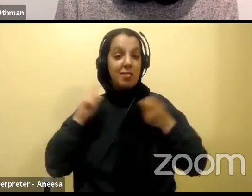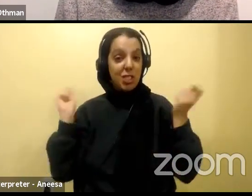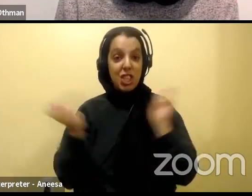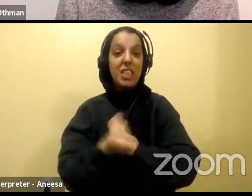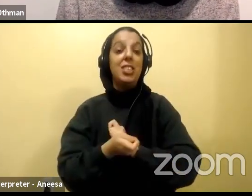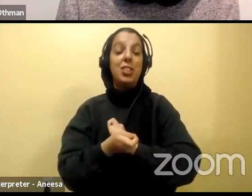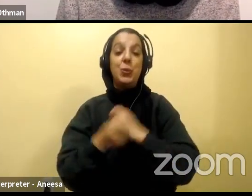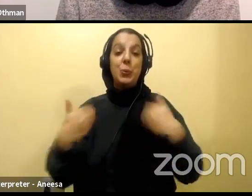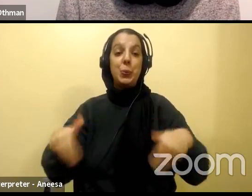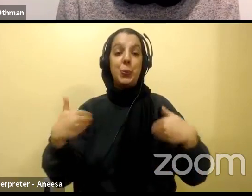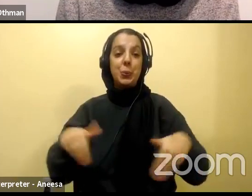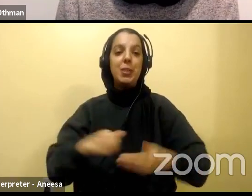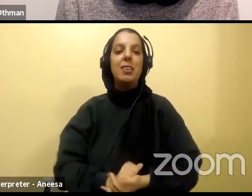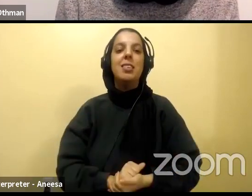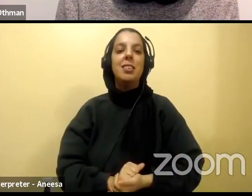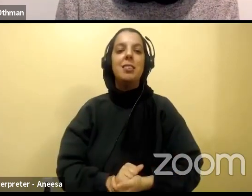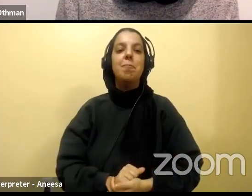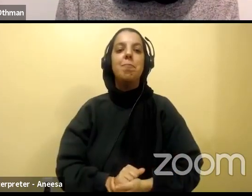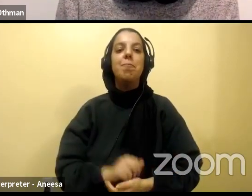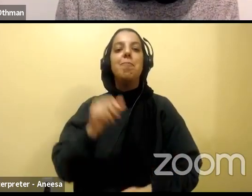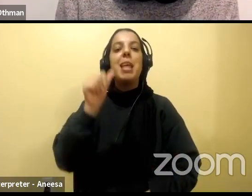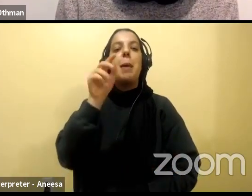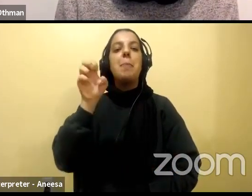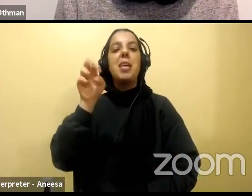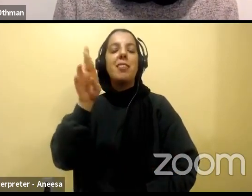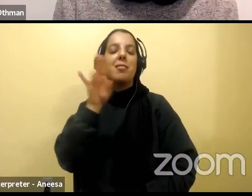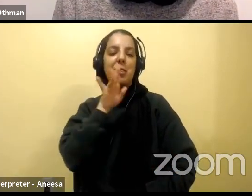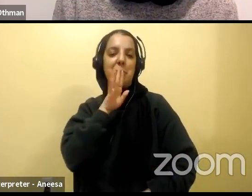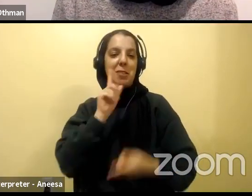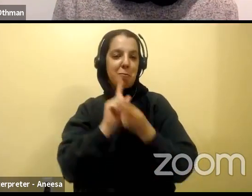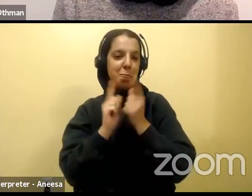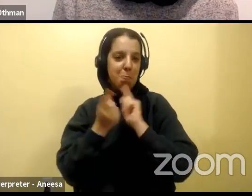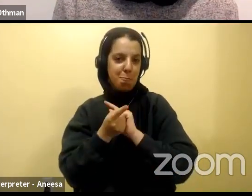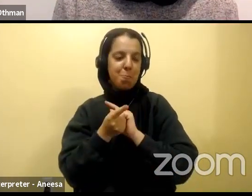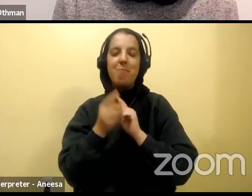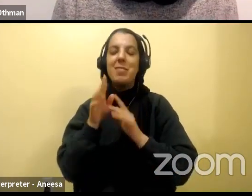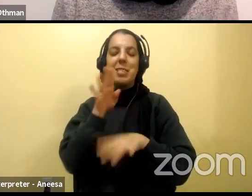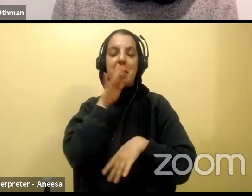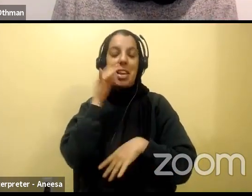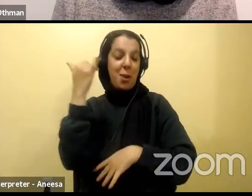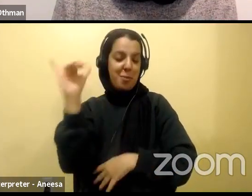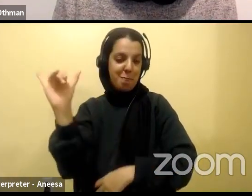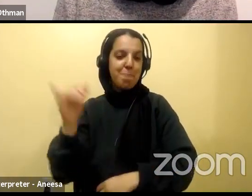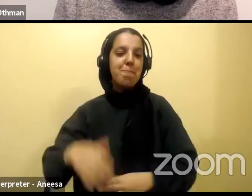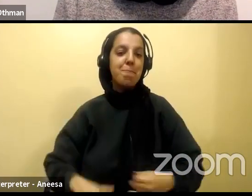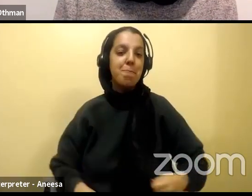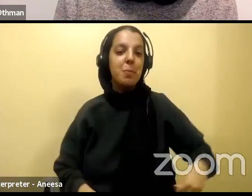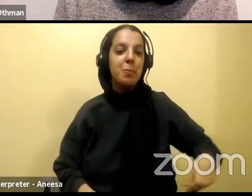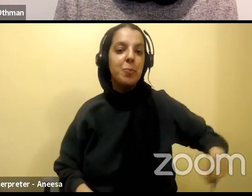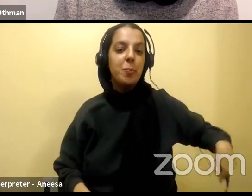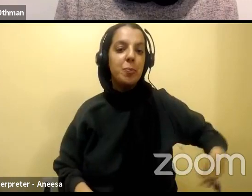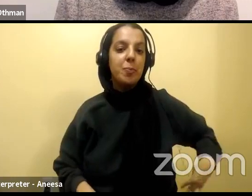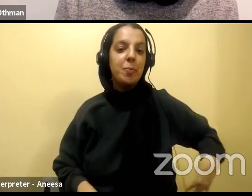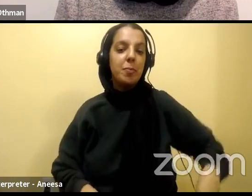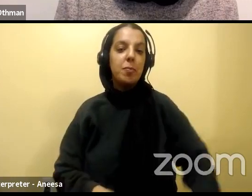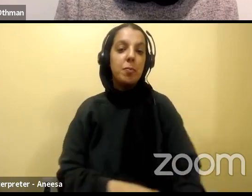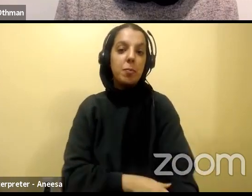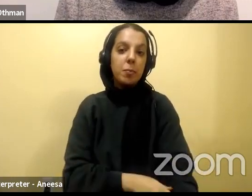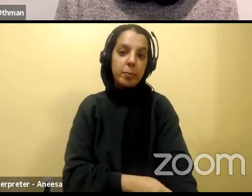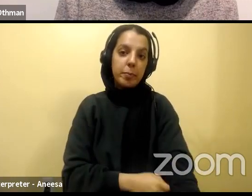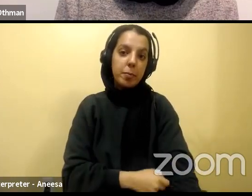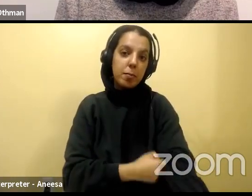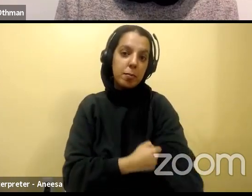MashaAllah عليك ديما. ديما ممكن تشاركينا بعض تجاربك المميزة كسيدة عربية مسلمة من فئة